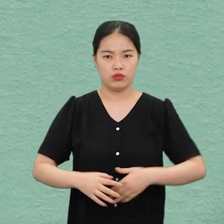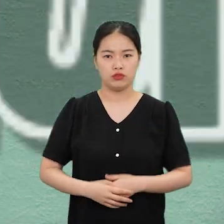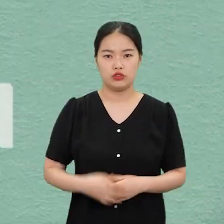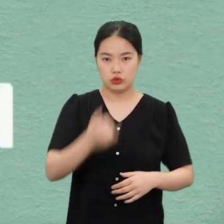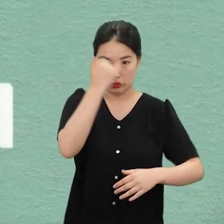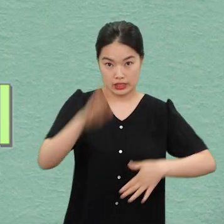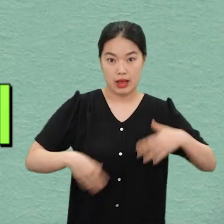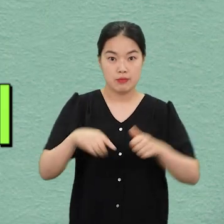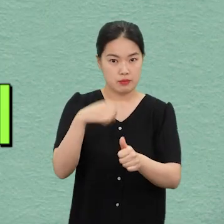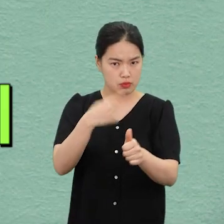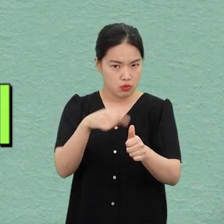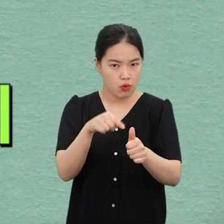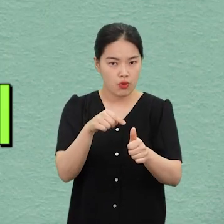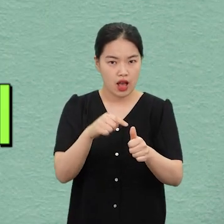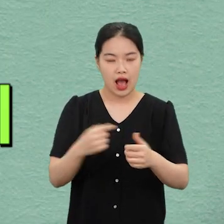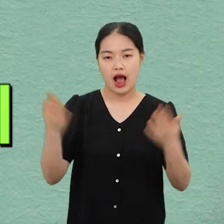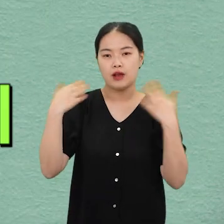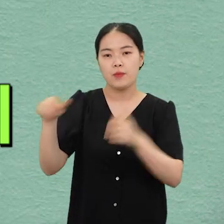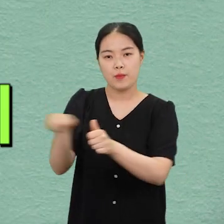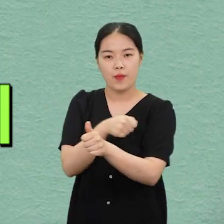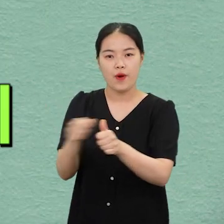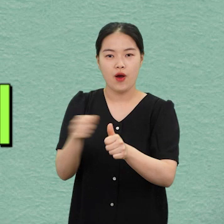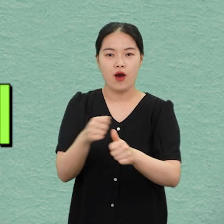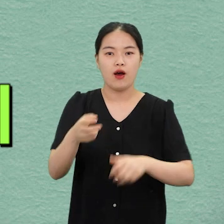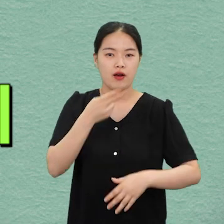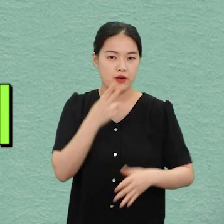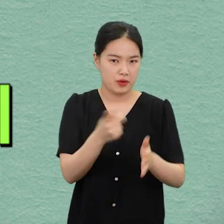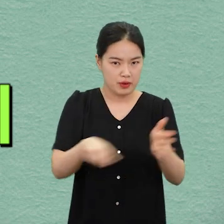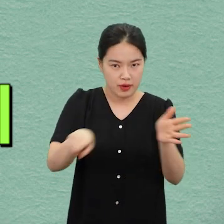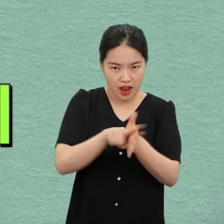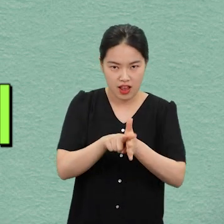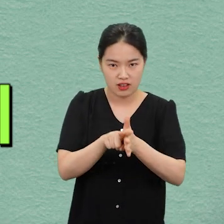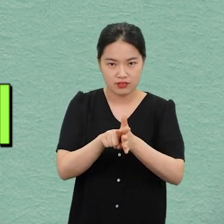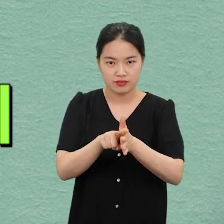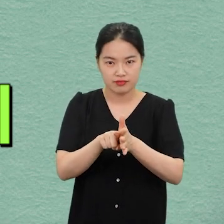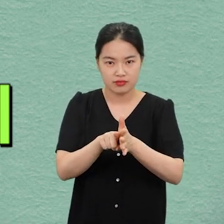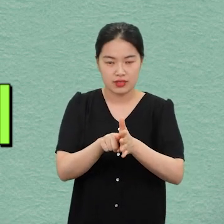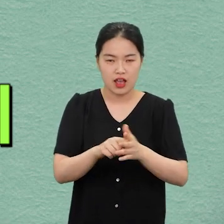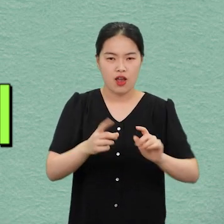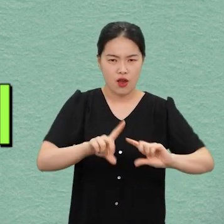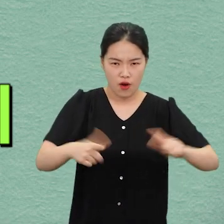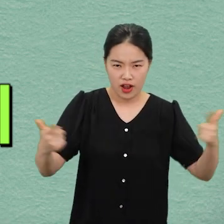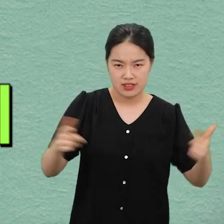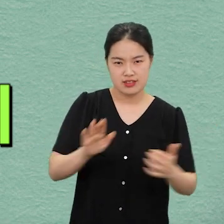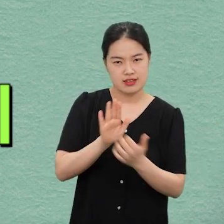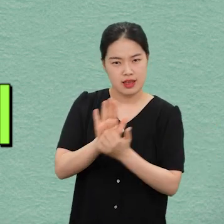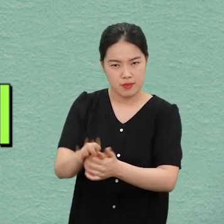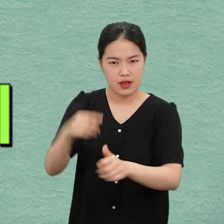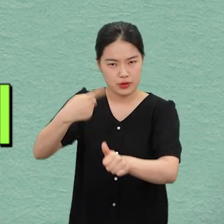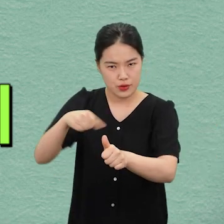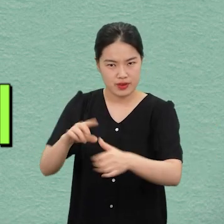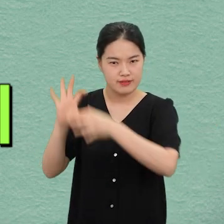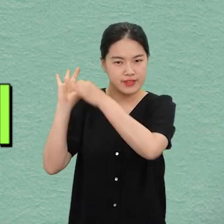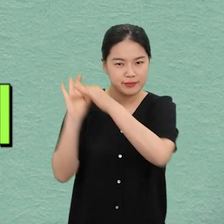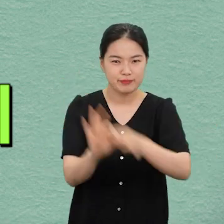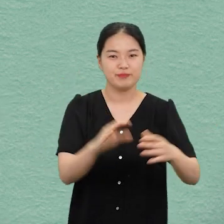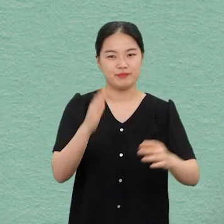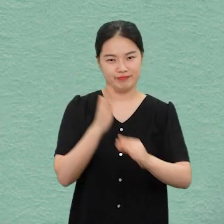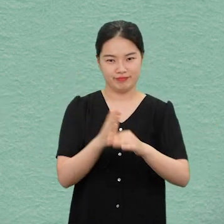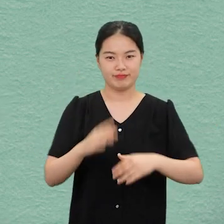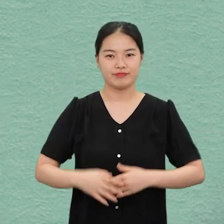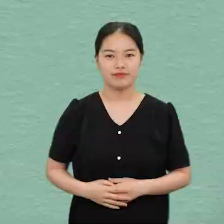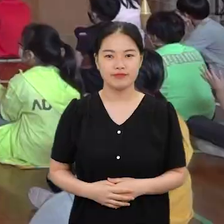충남교육은 학교폭력 없는 행복한 교육 현장을 만들기 위해 다양한 예방교육들을 꾸준히 진행하고 있습니다.